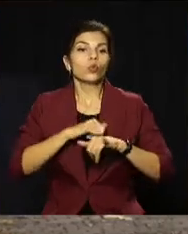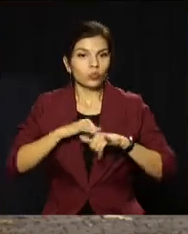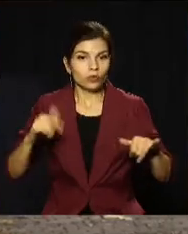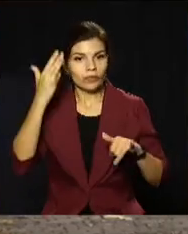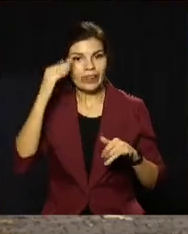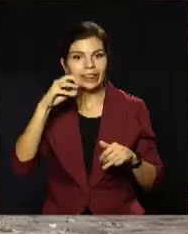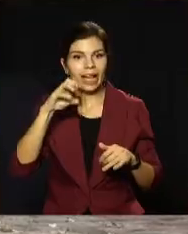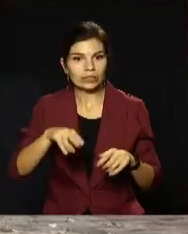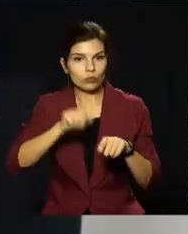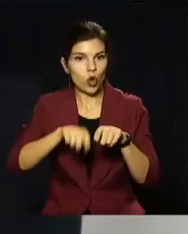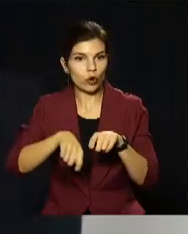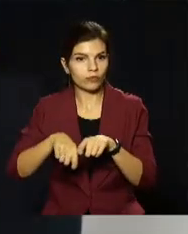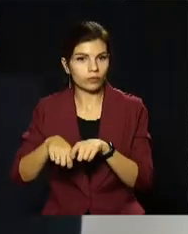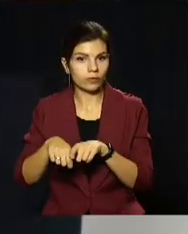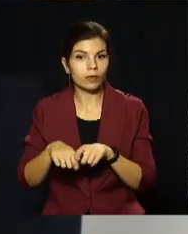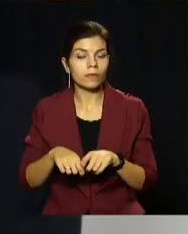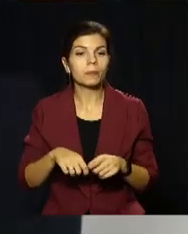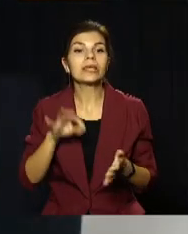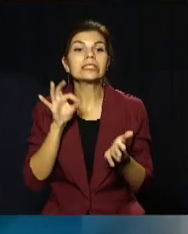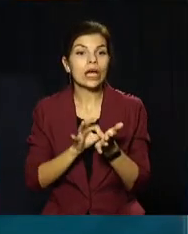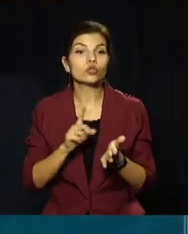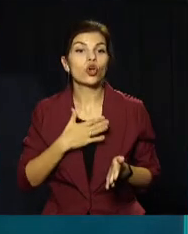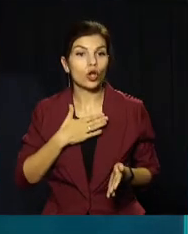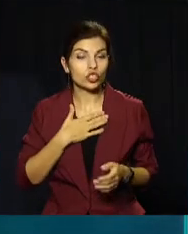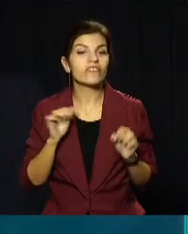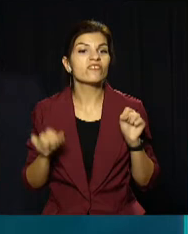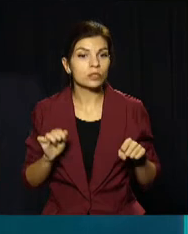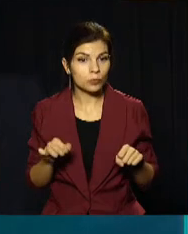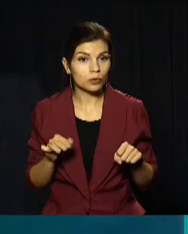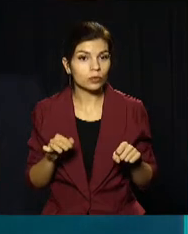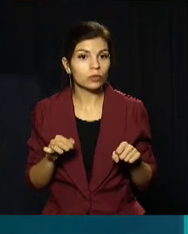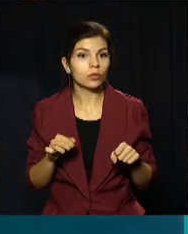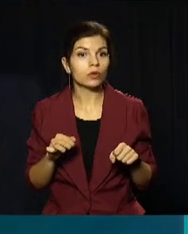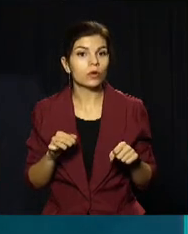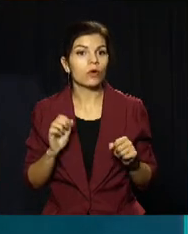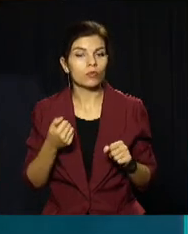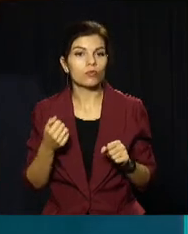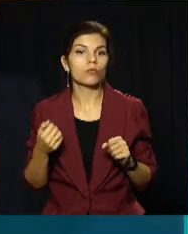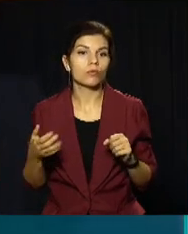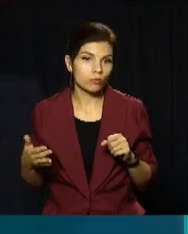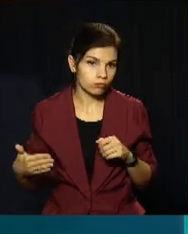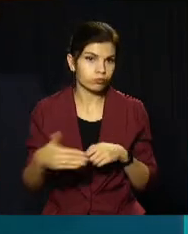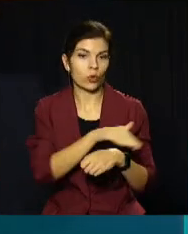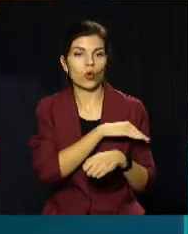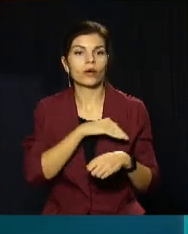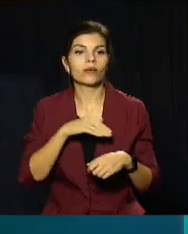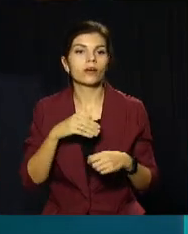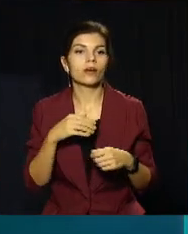кількість тестувань. Мета, щоб наші можливості повністю перекривали